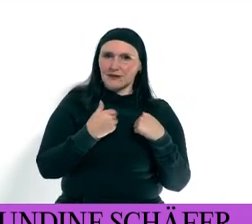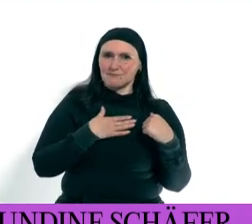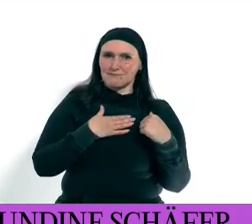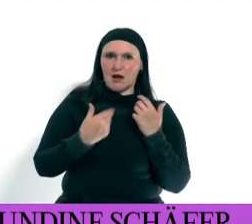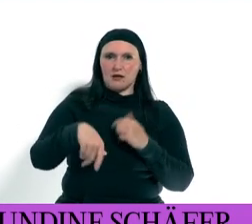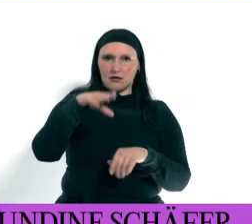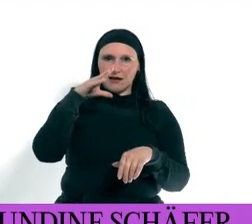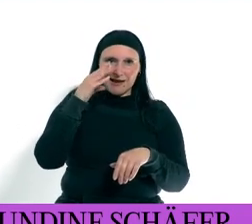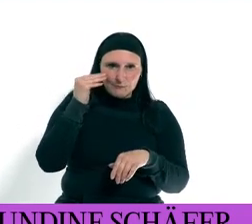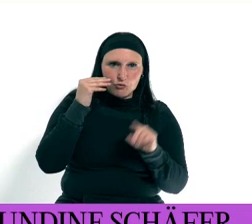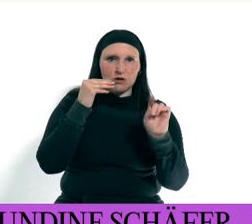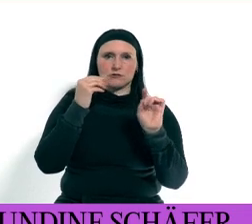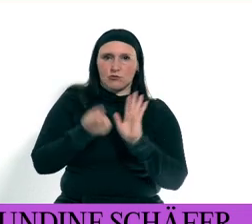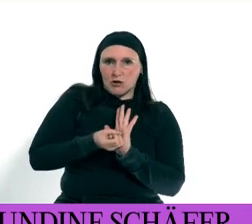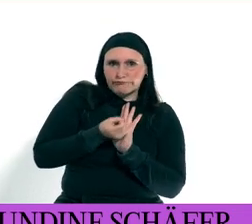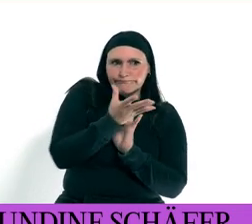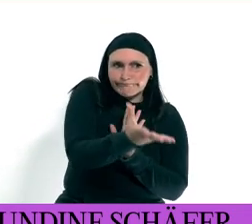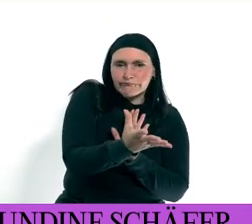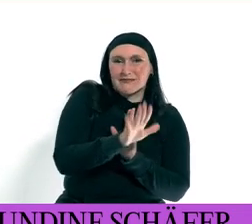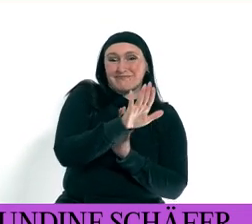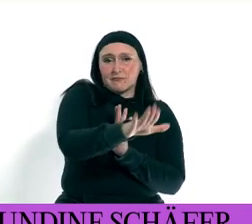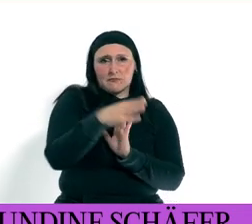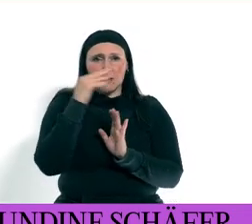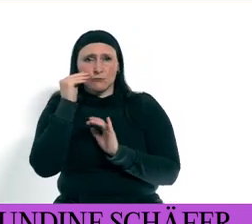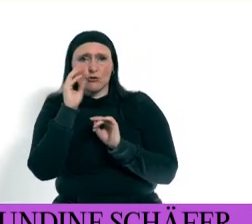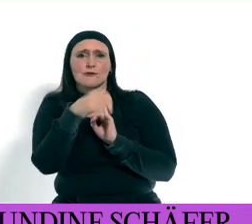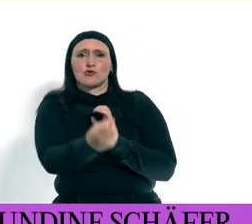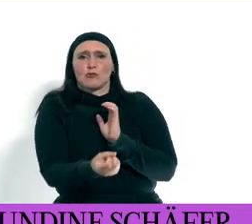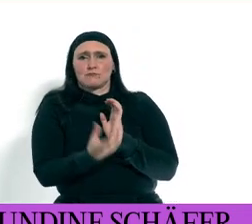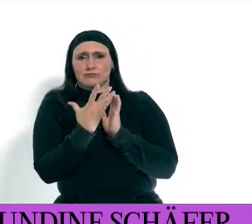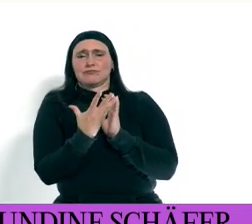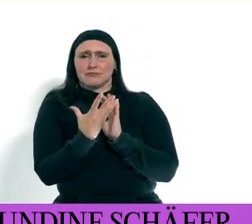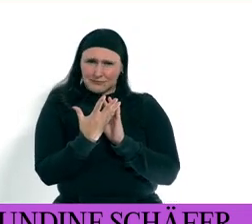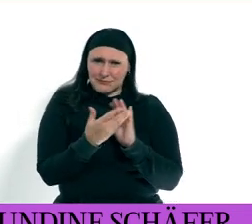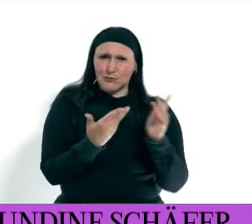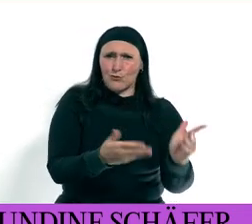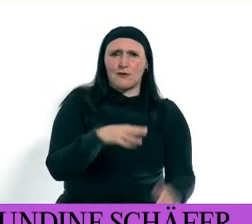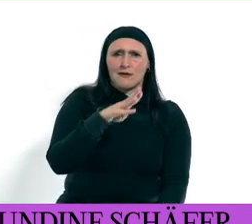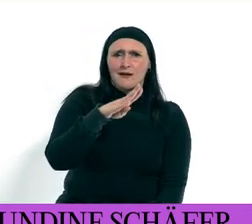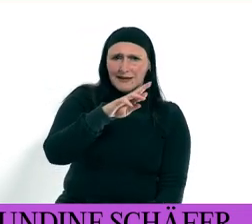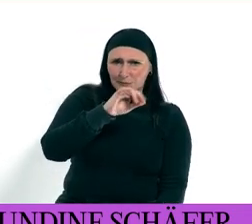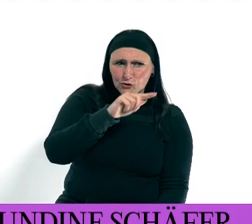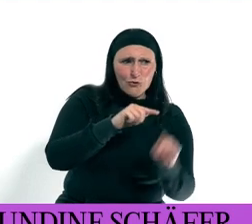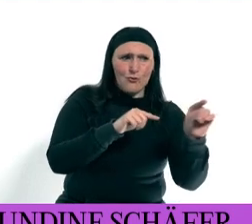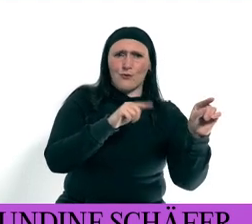wir lernen, wenn wir selbst reisen, mit unserer Community teilen. Und ich glaube,